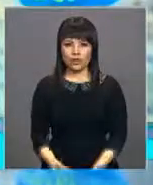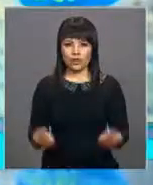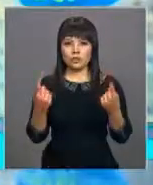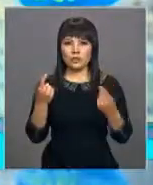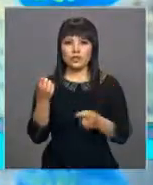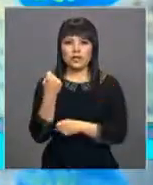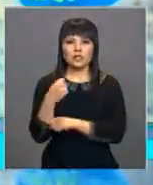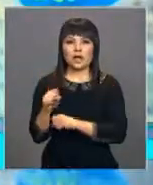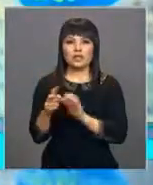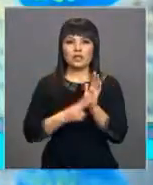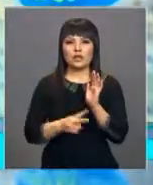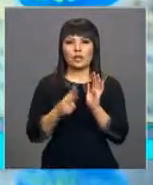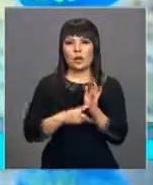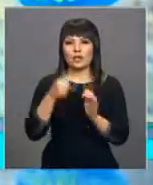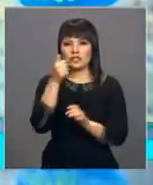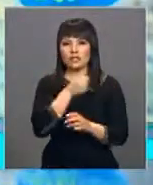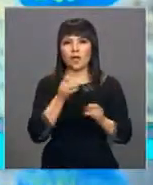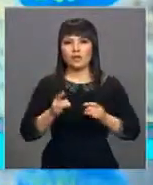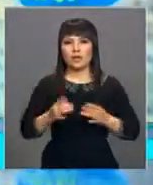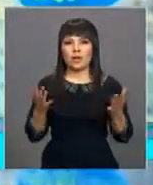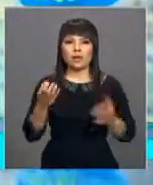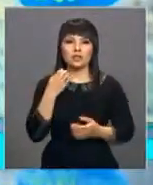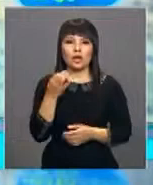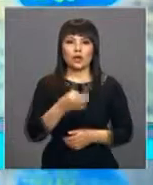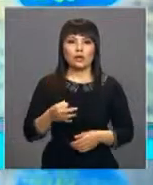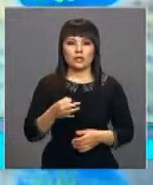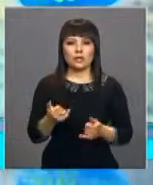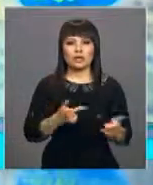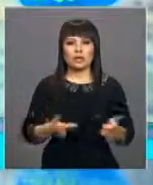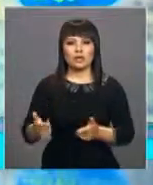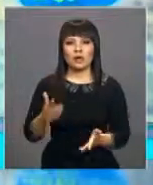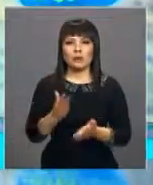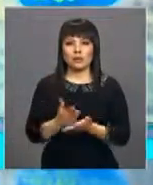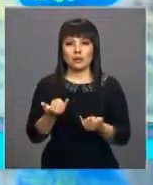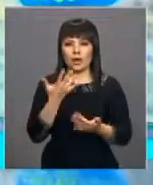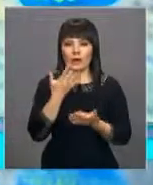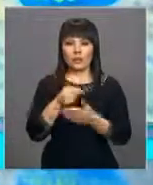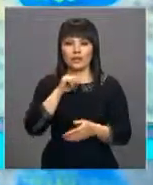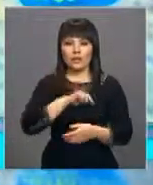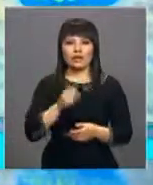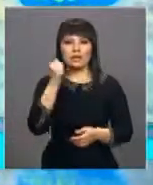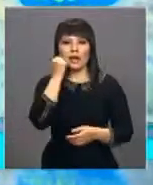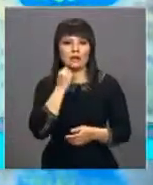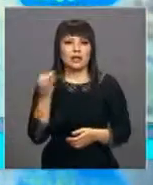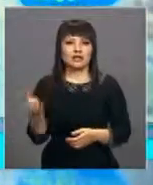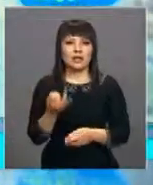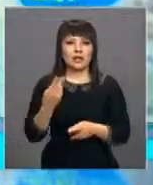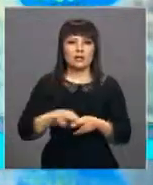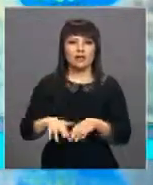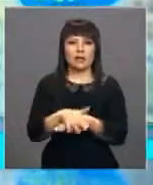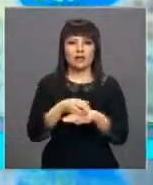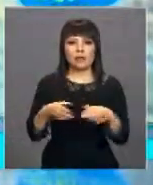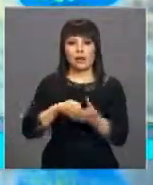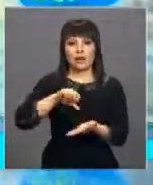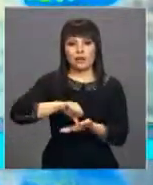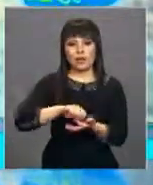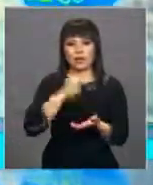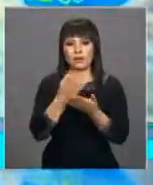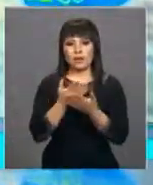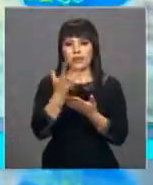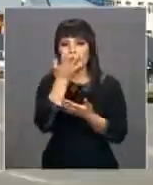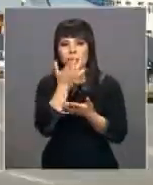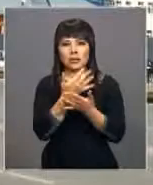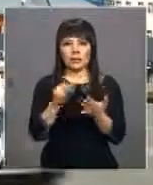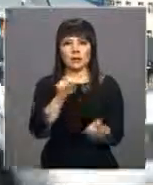Ұлы жеңістің 70 жылдық мерекесіне қызылордалықтар қызу дайындалып жатыр. Көкірегі қазына қарияларын сыр елі ерекше ұлықтап, олардың